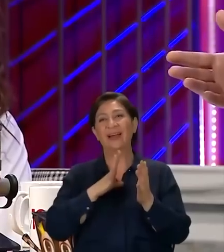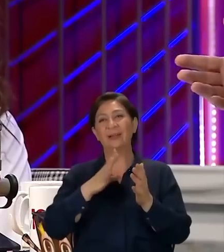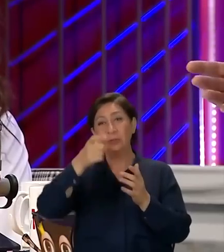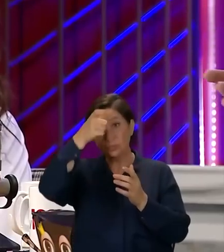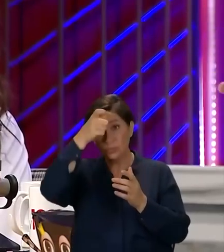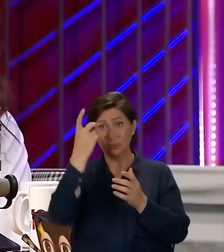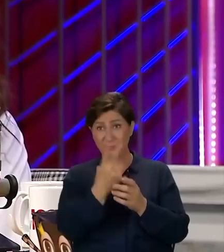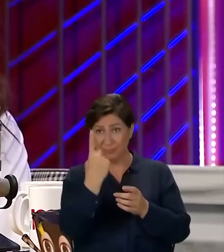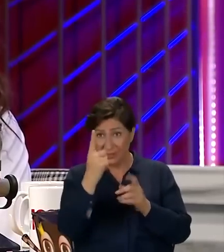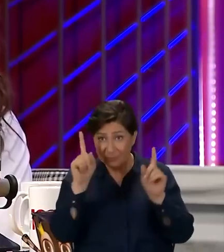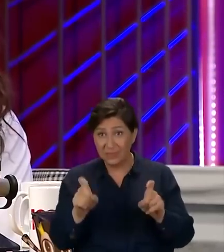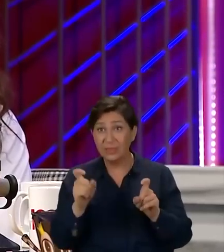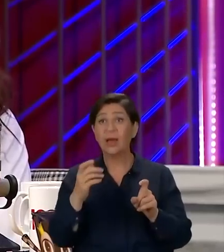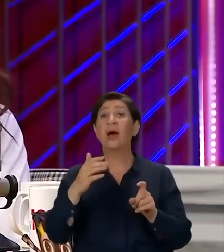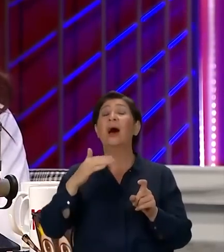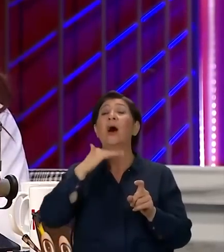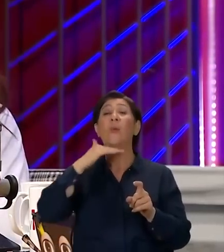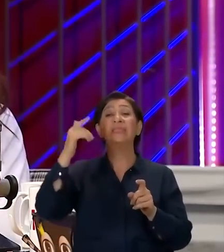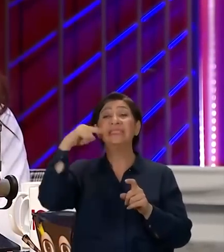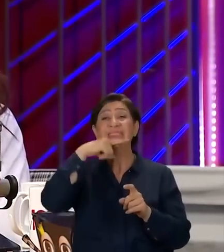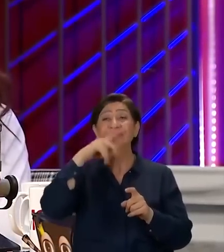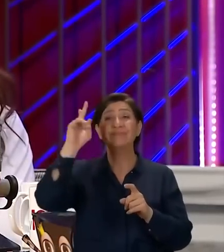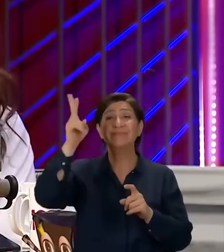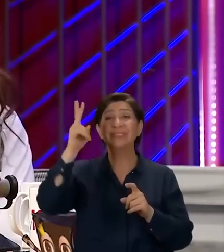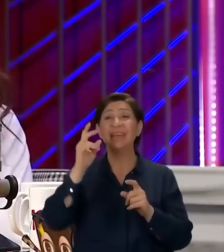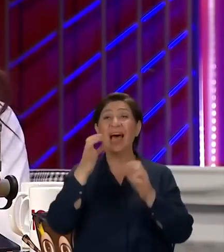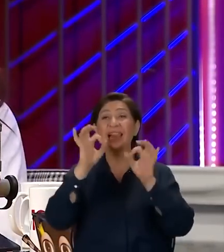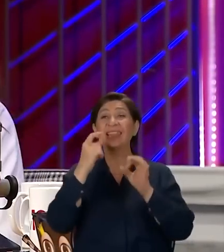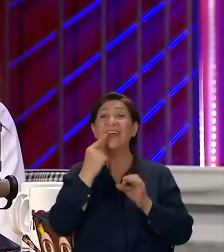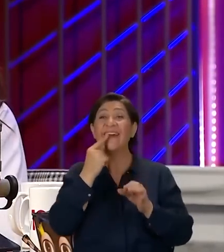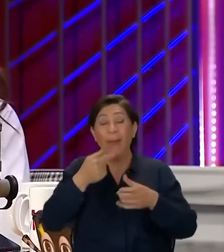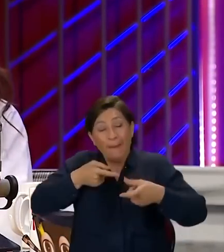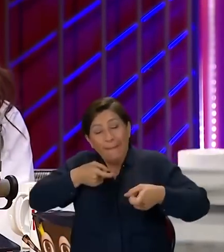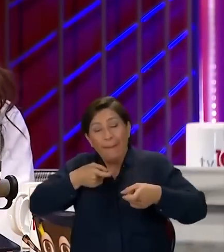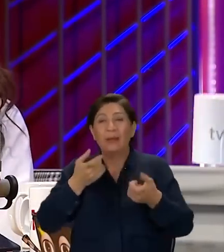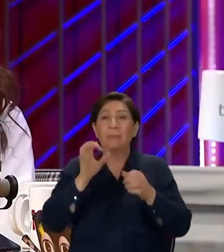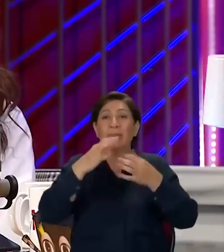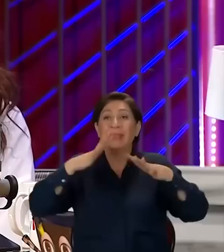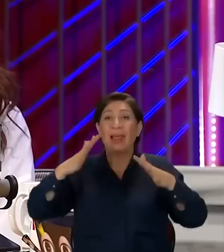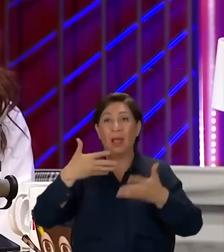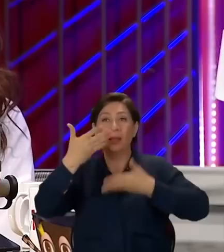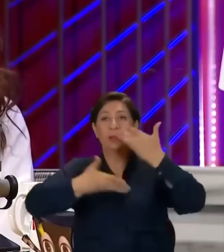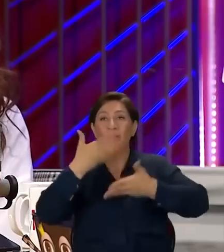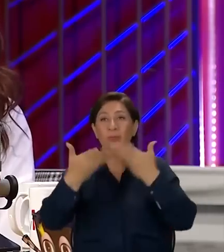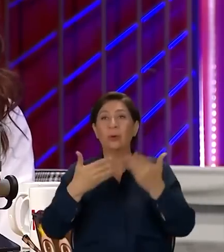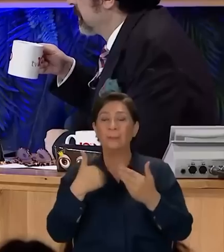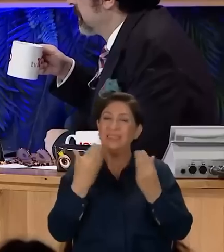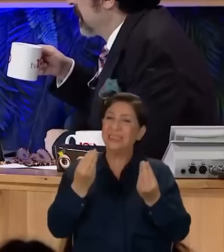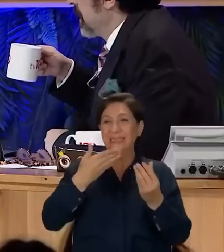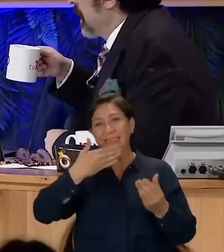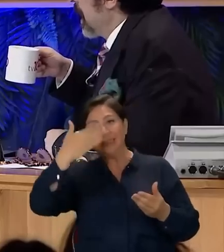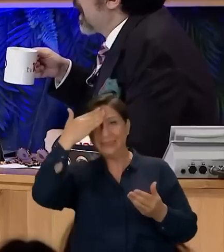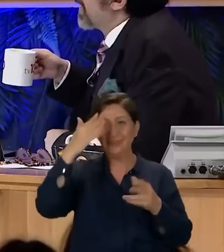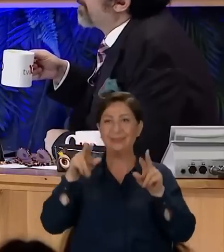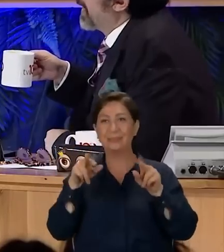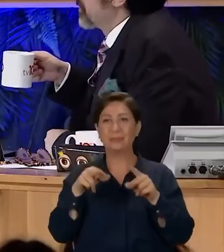Türk popüler müzik mi yani? Ne var ne başka? Ne yapsın zenciler altın dişlerinden, bling blinglerinden, pırlantalarından bahsediyorlar. Bence biz iyi bir durumdayız